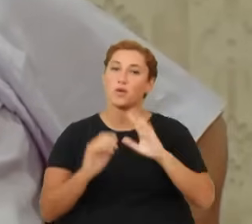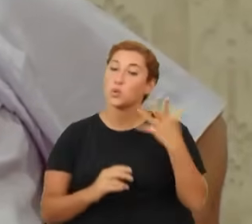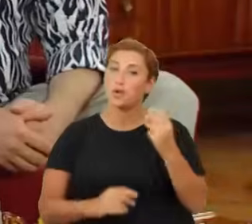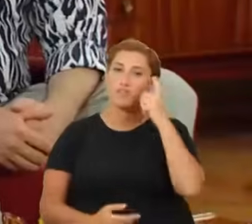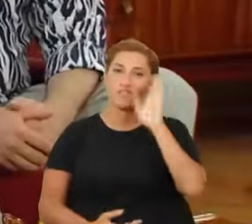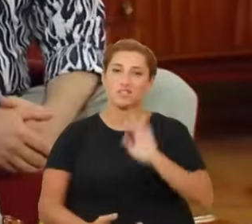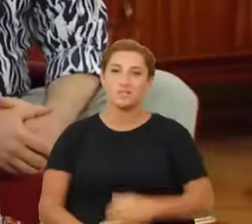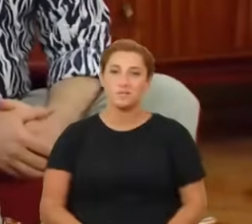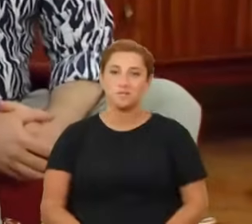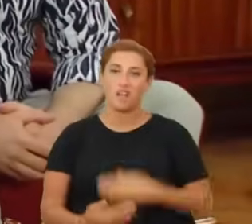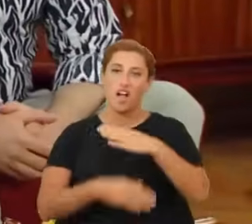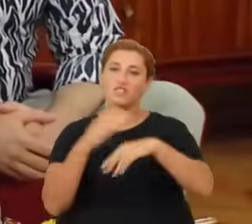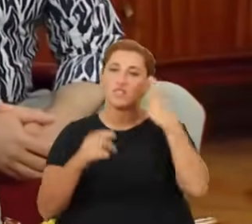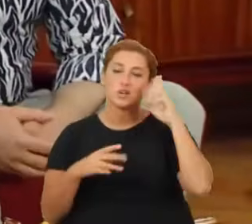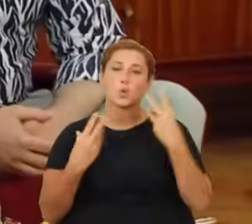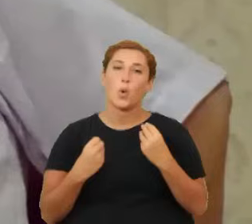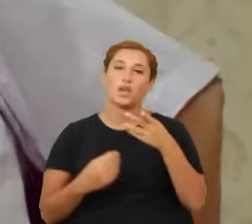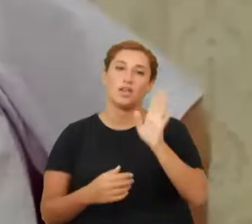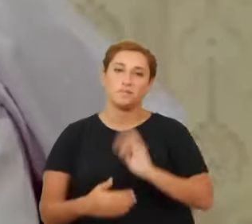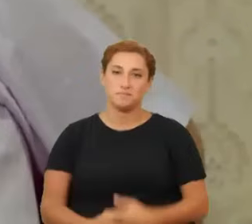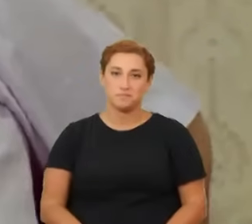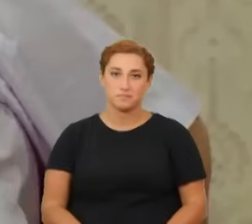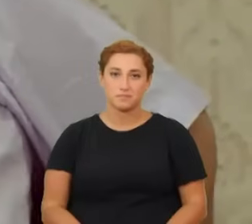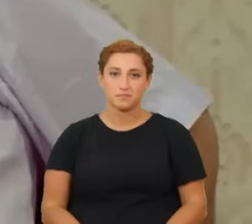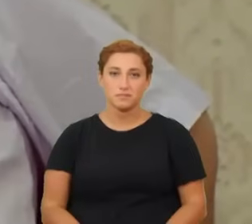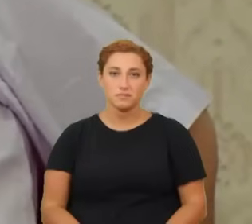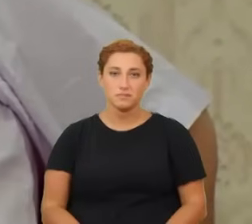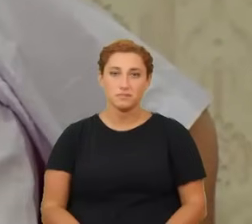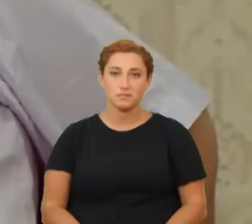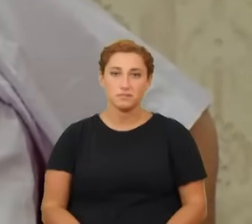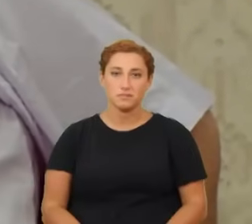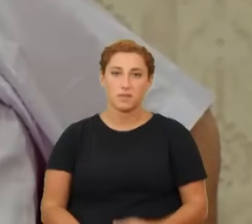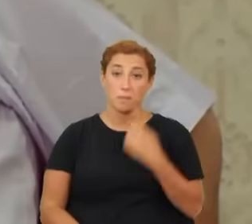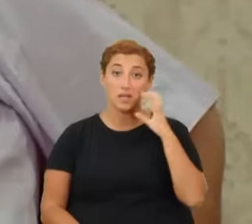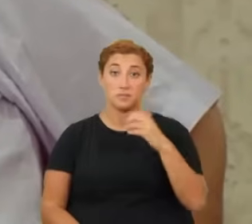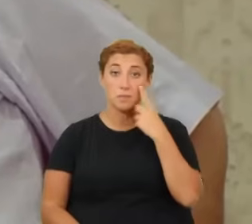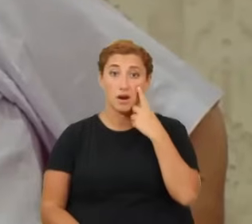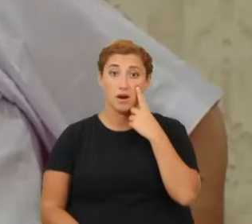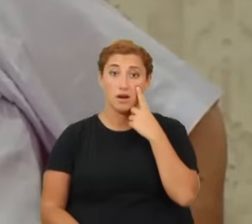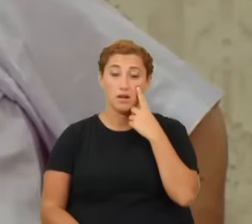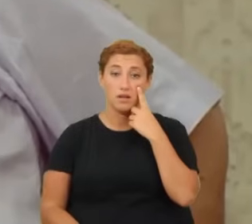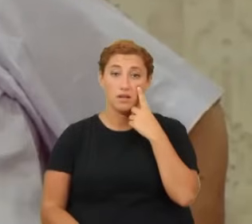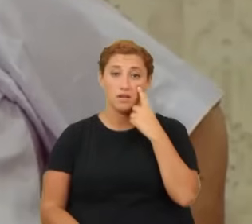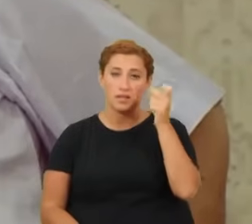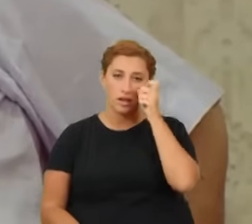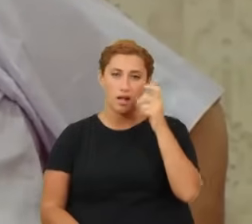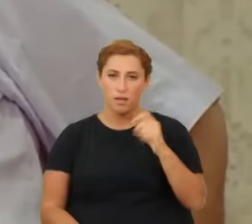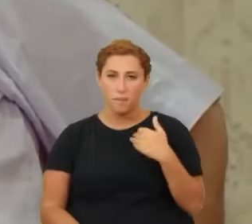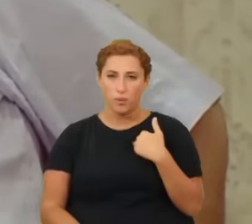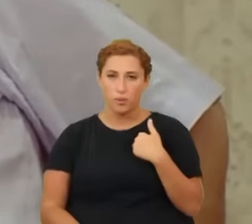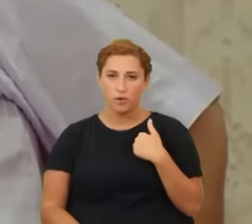Çok iyi fikir. Alçı fikri çok iyi fikir. Gülden keyifle gülümsüyor. Bak şimdi bak. Dikkat